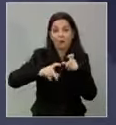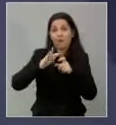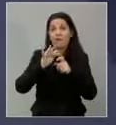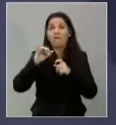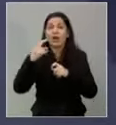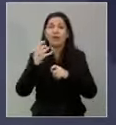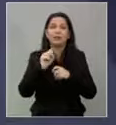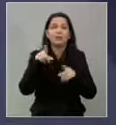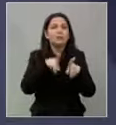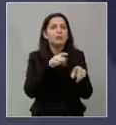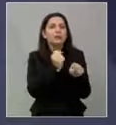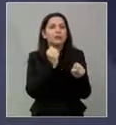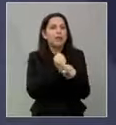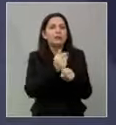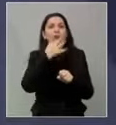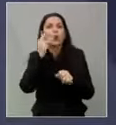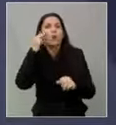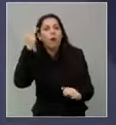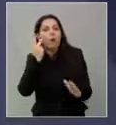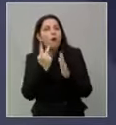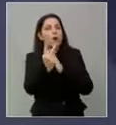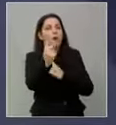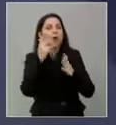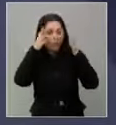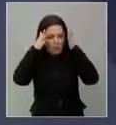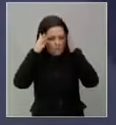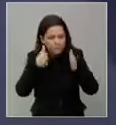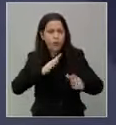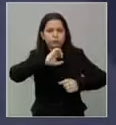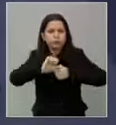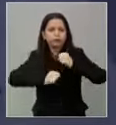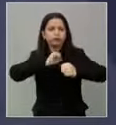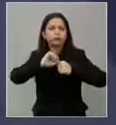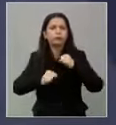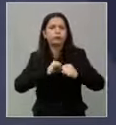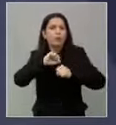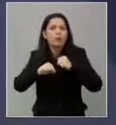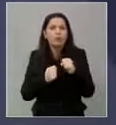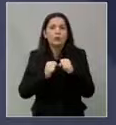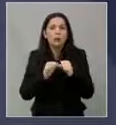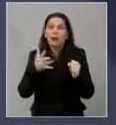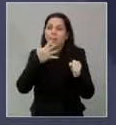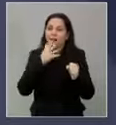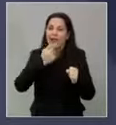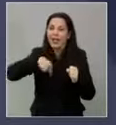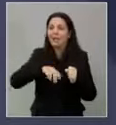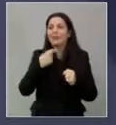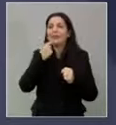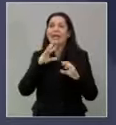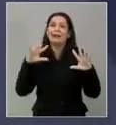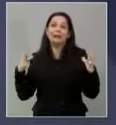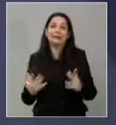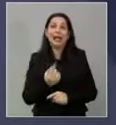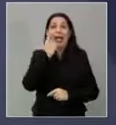και κυρίως την αφοσίωσή τους που είχαν σαν αποτέλεσμα αυτή η ομάδα, αυτή η μονάδα που εμείς ονομάζουμε